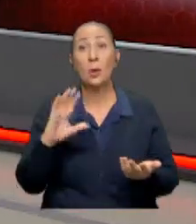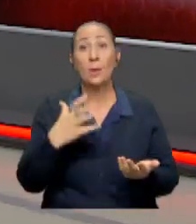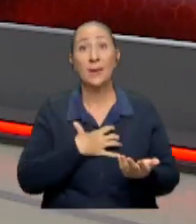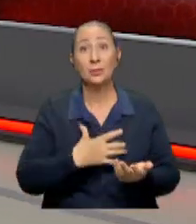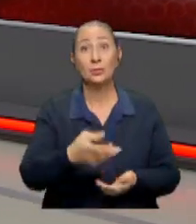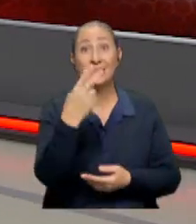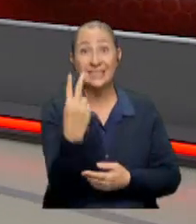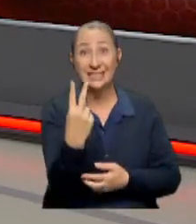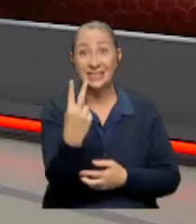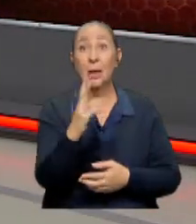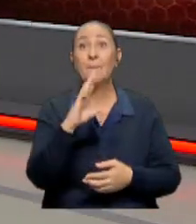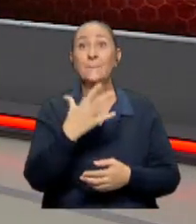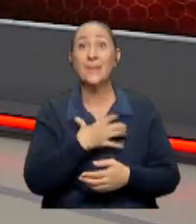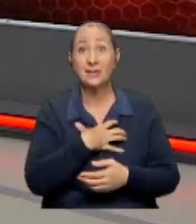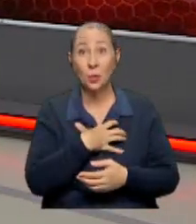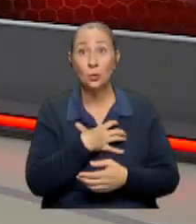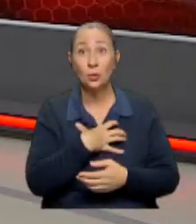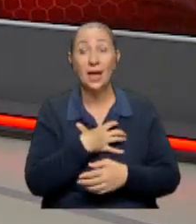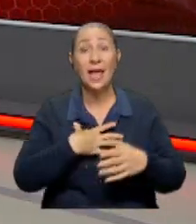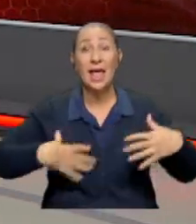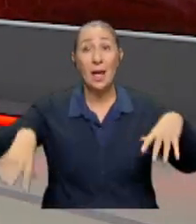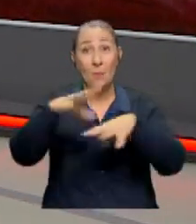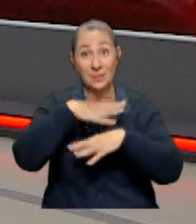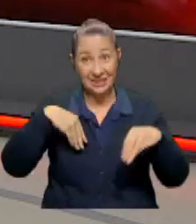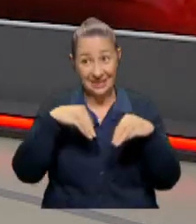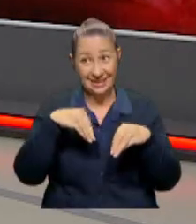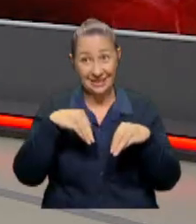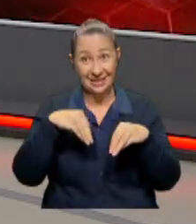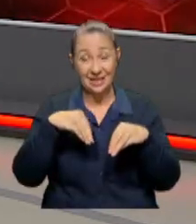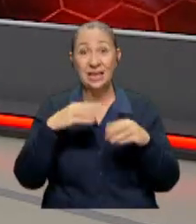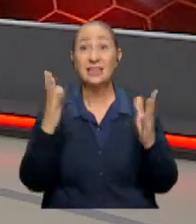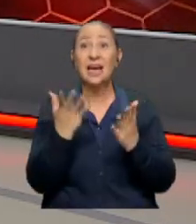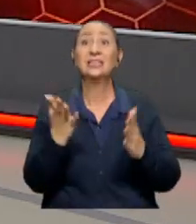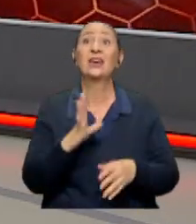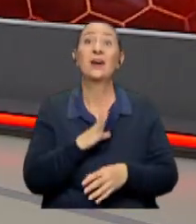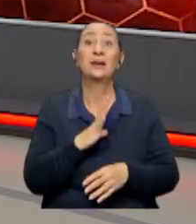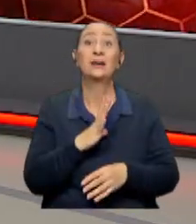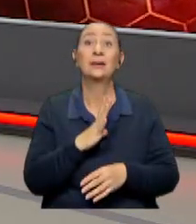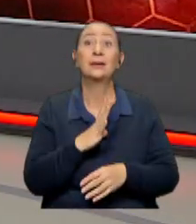Patron sizsiniz. Patron hepimiziz. Dahası da var.